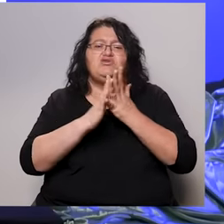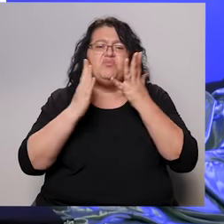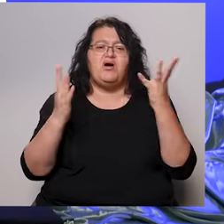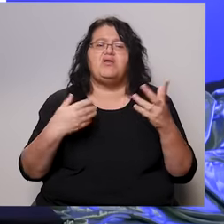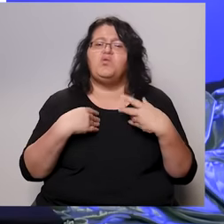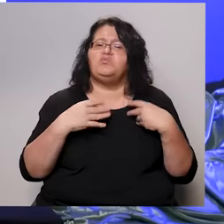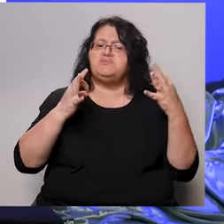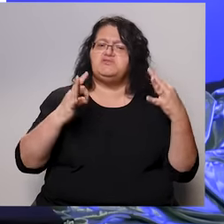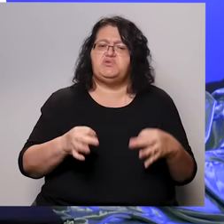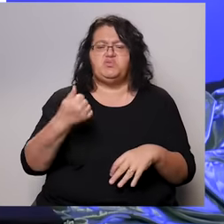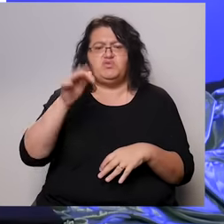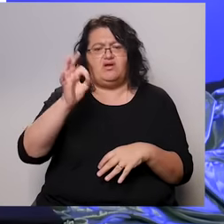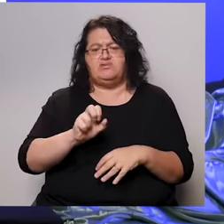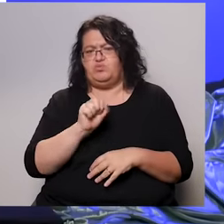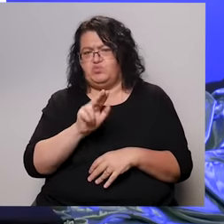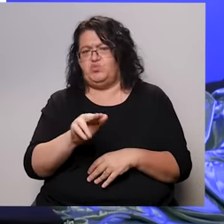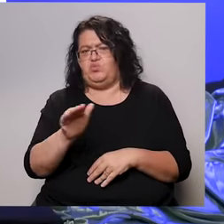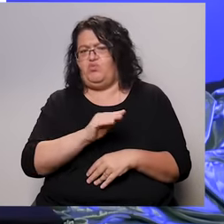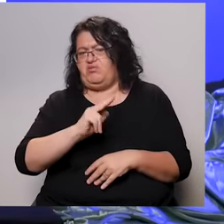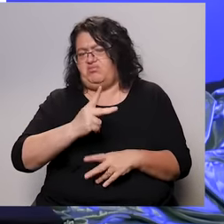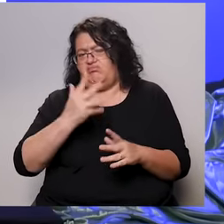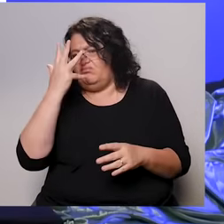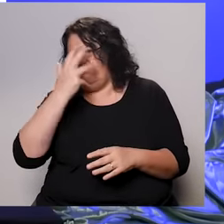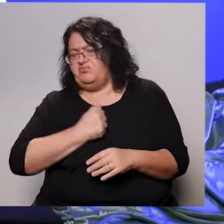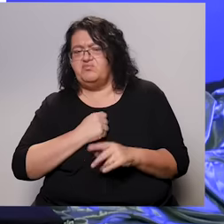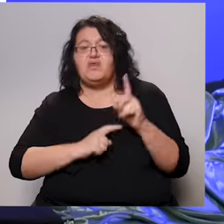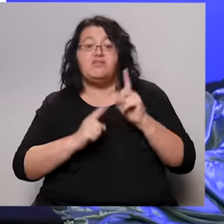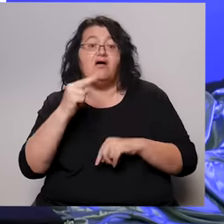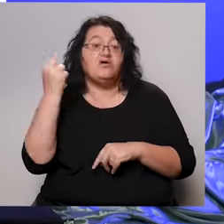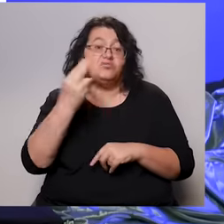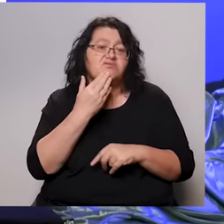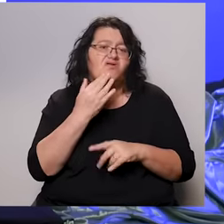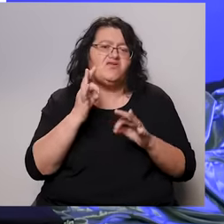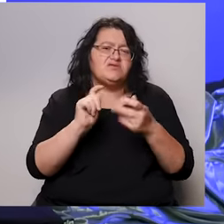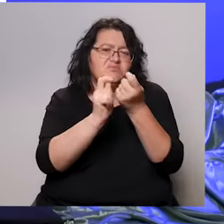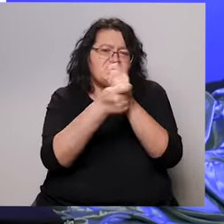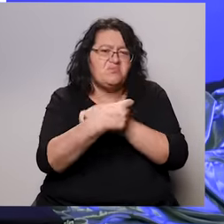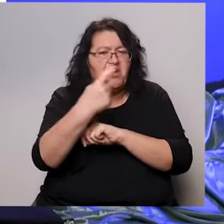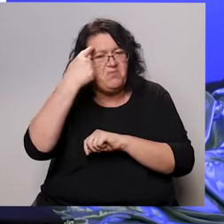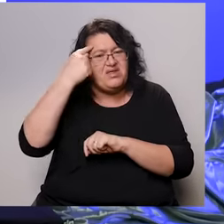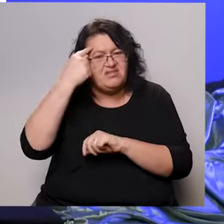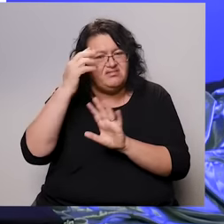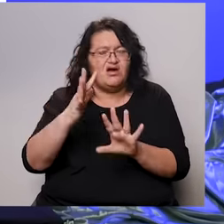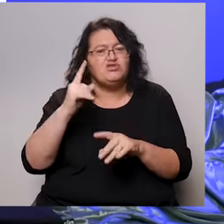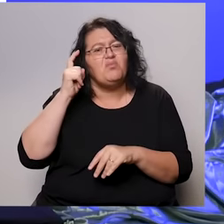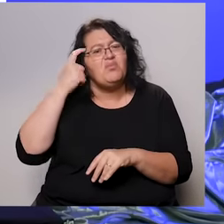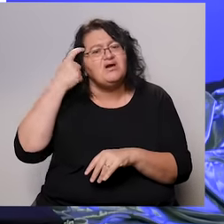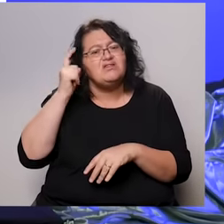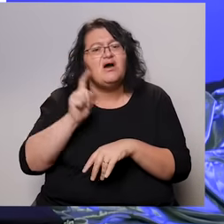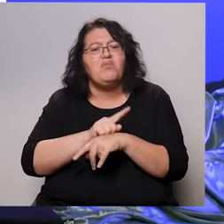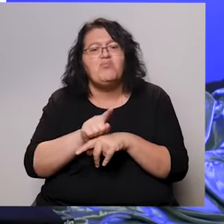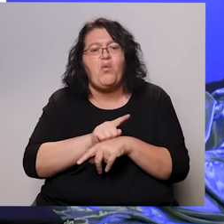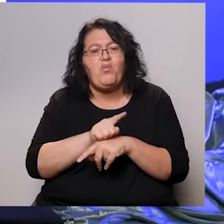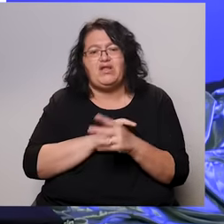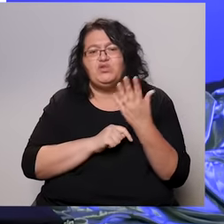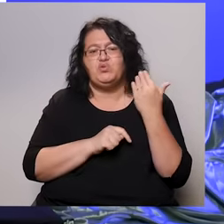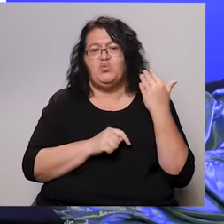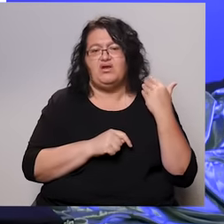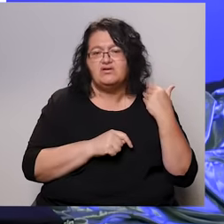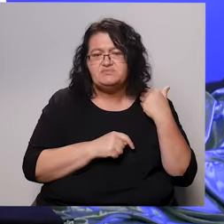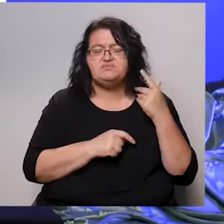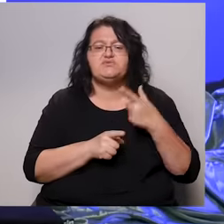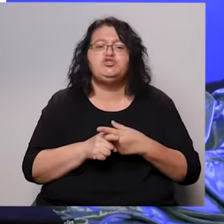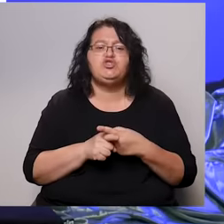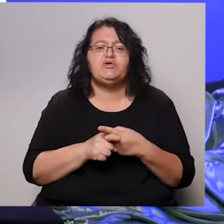100% sigur că nu. Deci e clar treaba că nu. Dacă Dumnezeu vrea să-mi schimba mintea, cam așa o gândeam eu atunci pe moment...